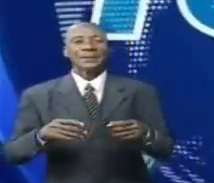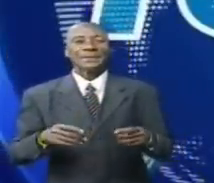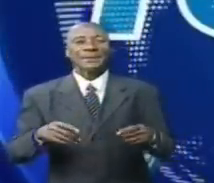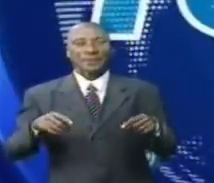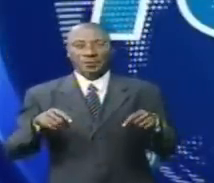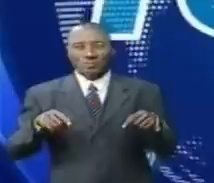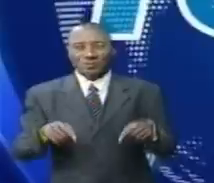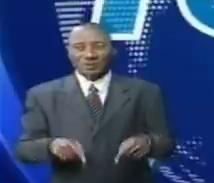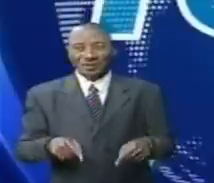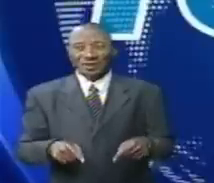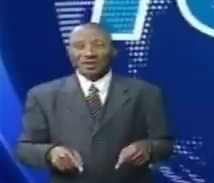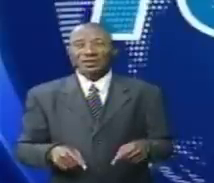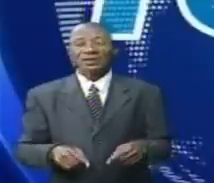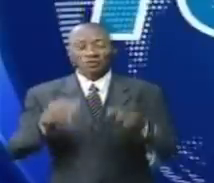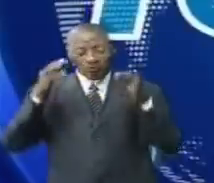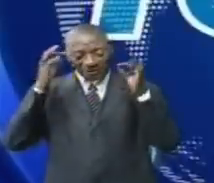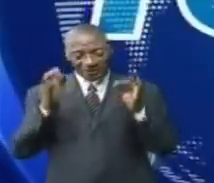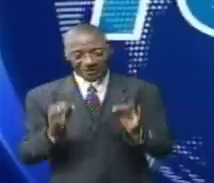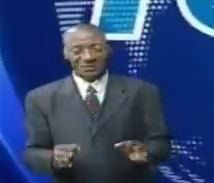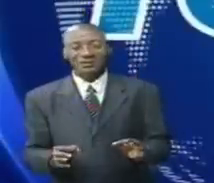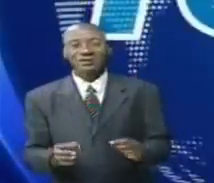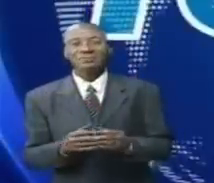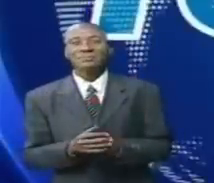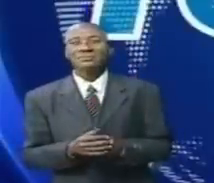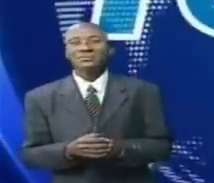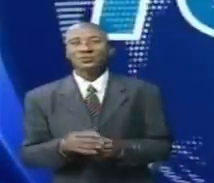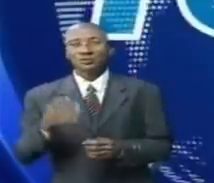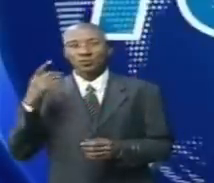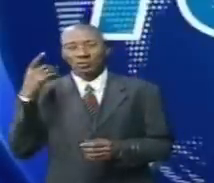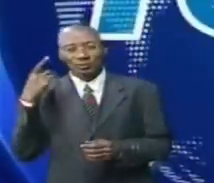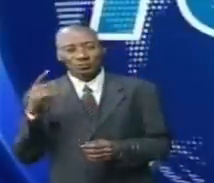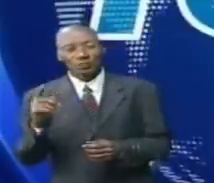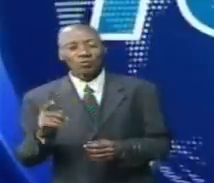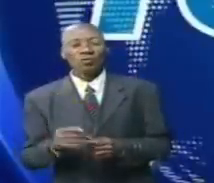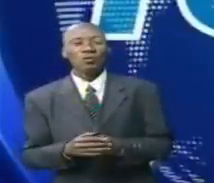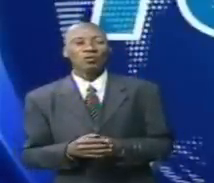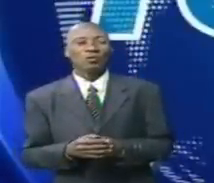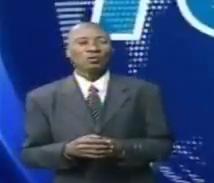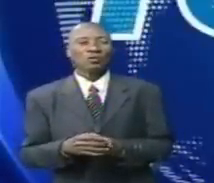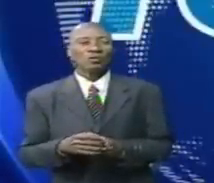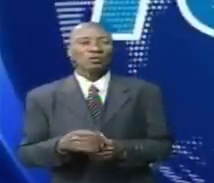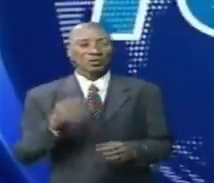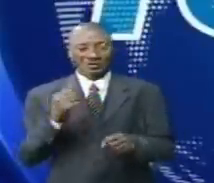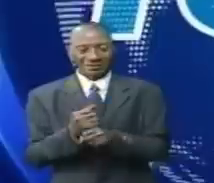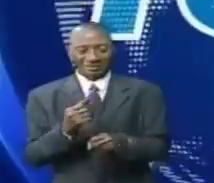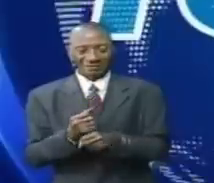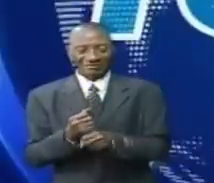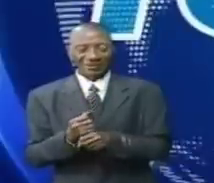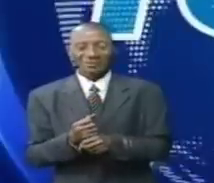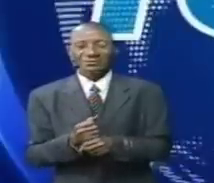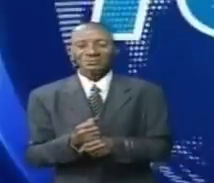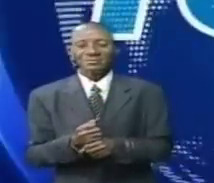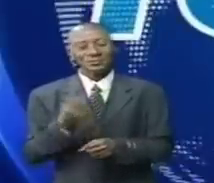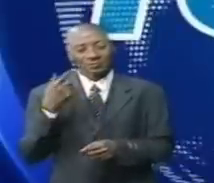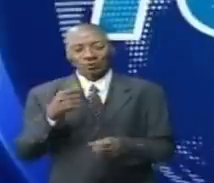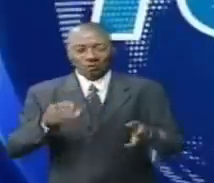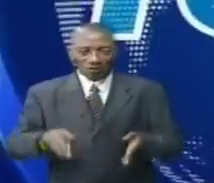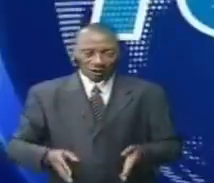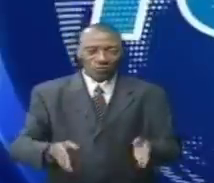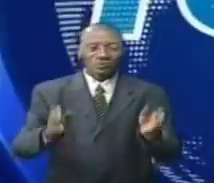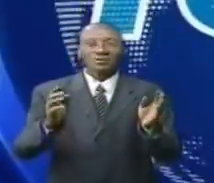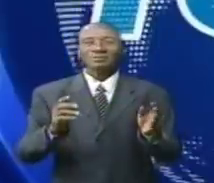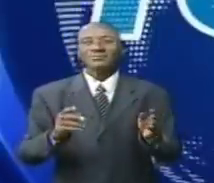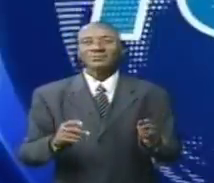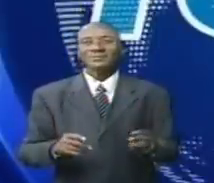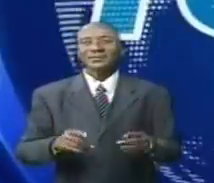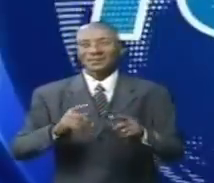financiers en temps réel au bénéfice des ingénieurs de l'office de voirie et des drainages venus des différentes provinces de la République démocratique du Congo